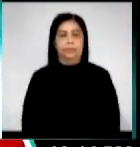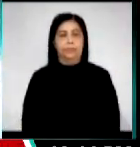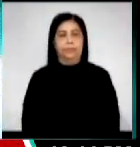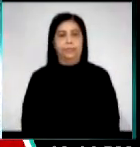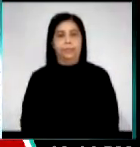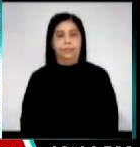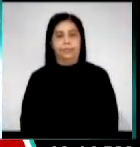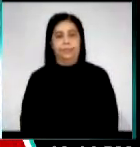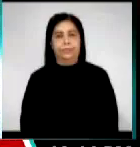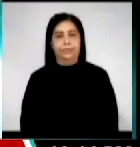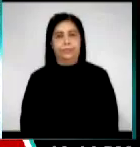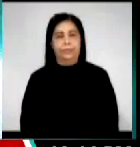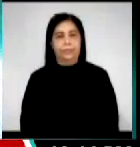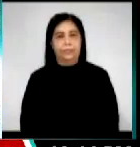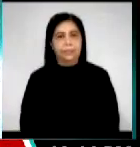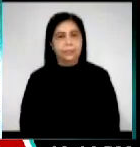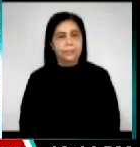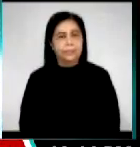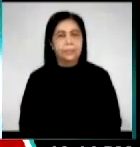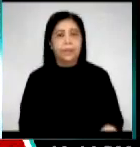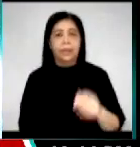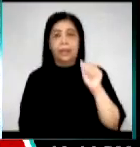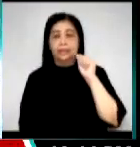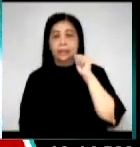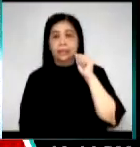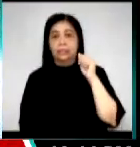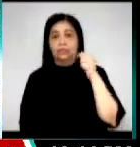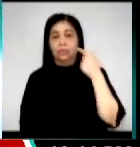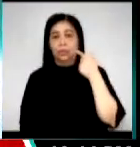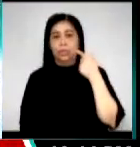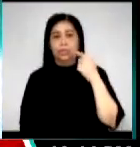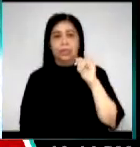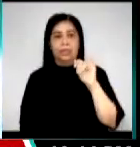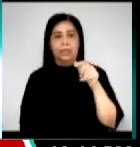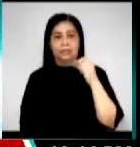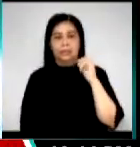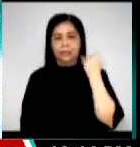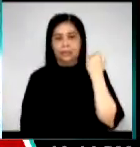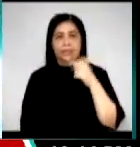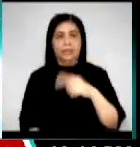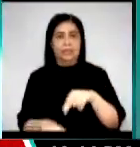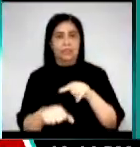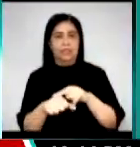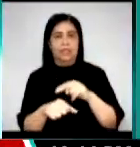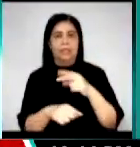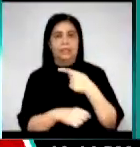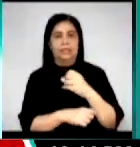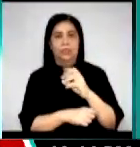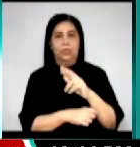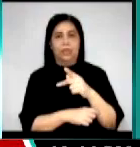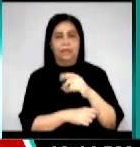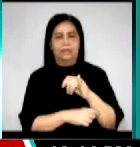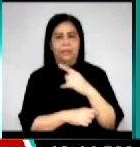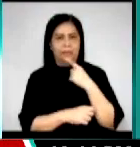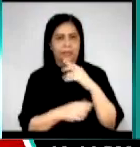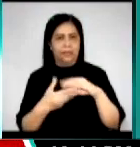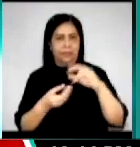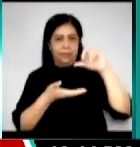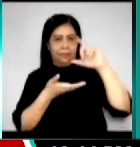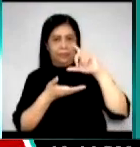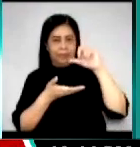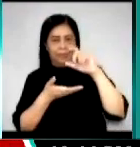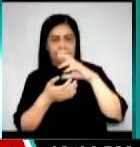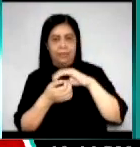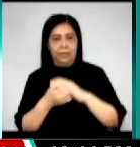Slaying it with B si Angelina Jolie sa kanyang latest photoshoot para sa National Geographic. Kwento ng photographer at amateur beekeeper na si